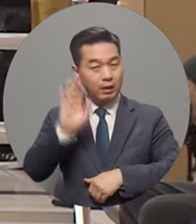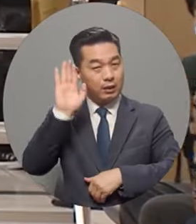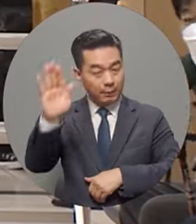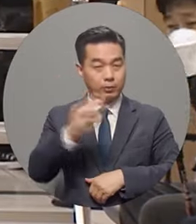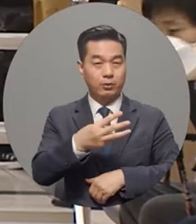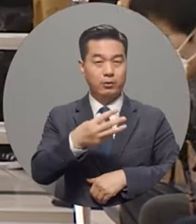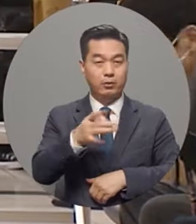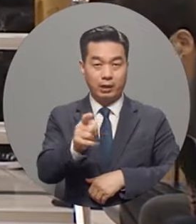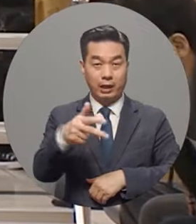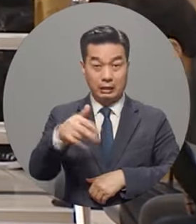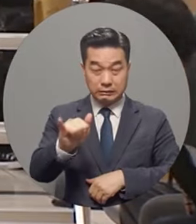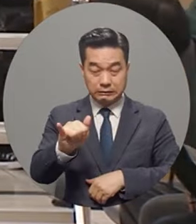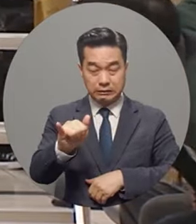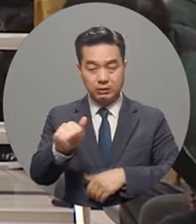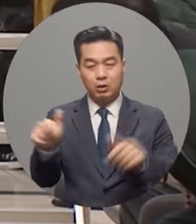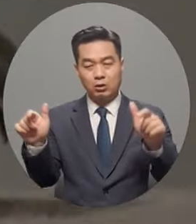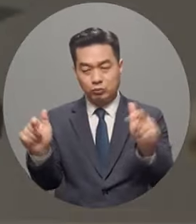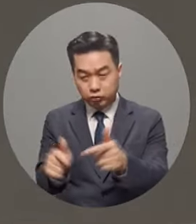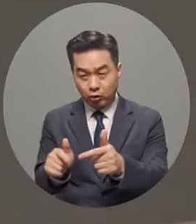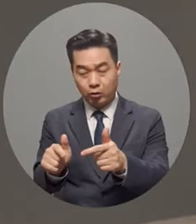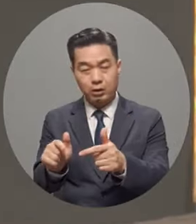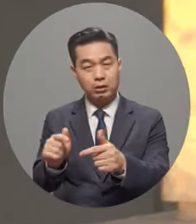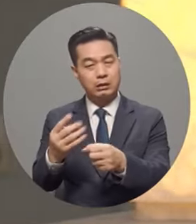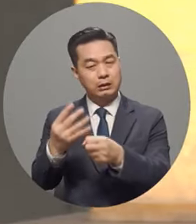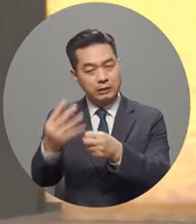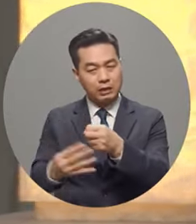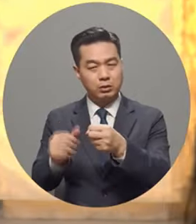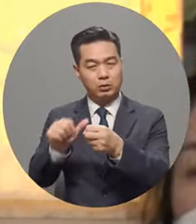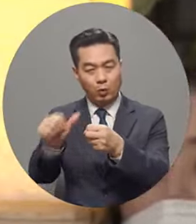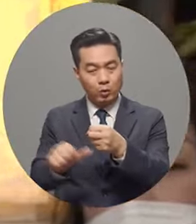레지던트 수급의 차질로 이어지고 최소 4에서